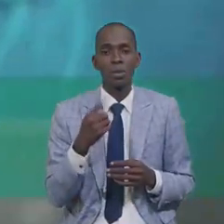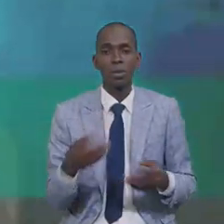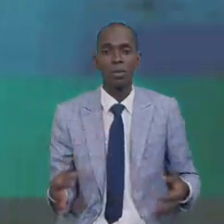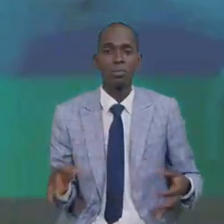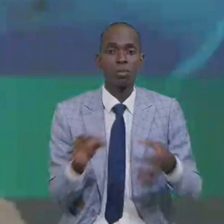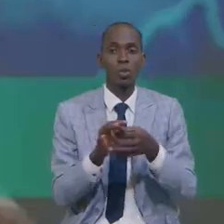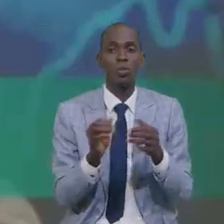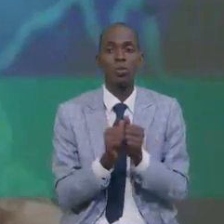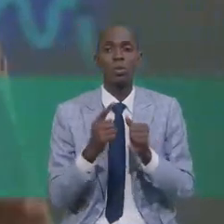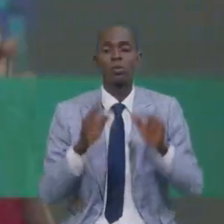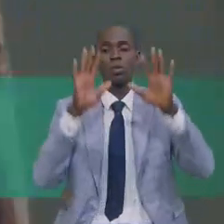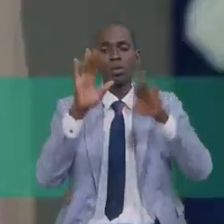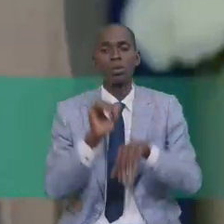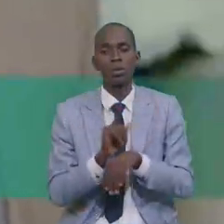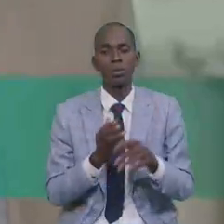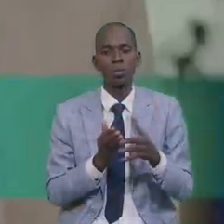2 Rois 6.